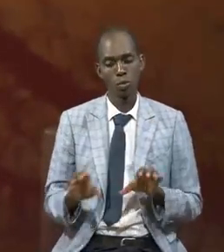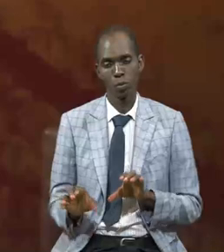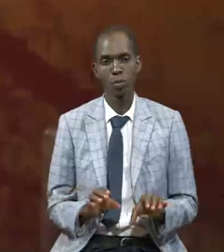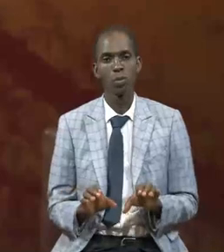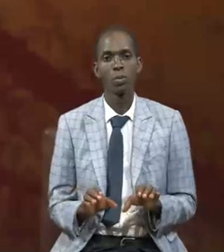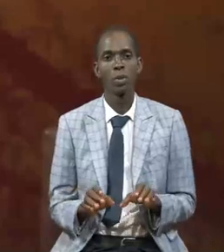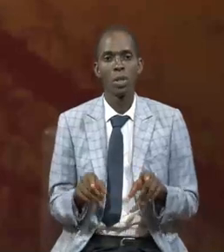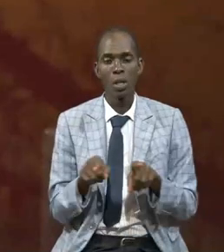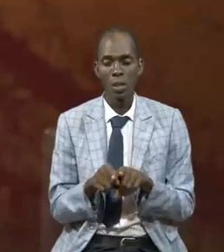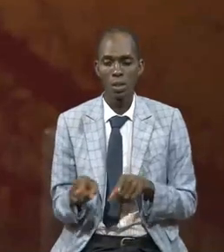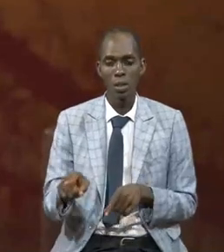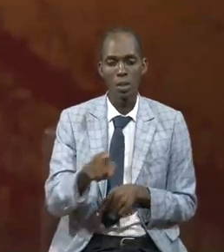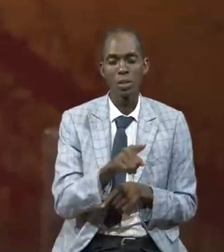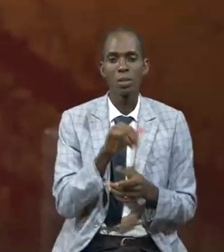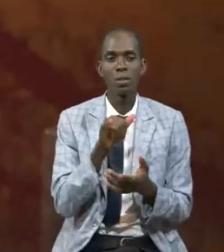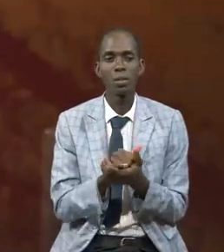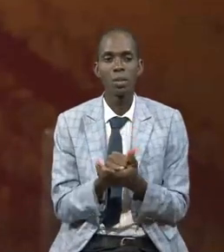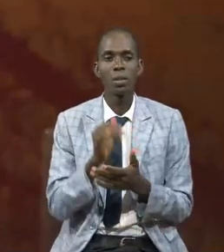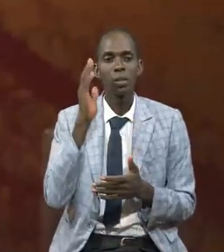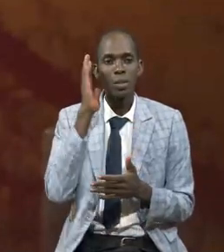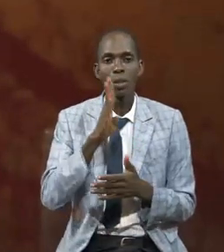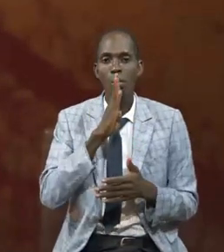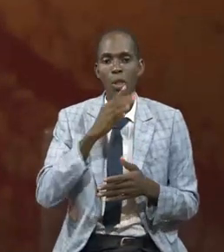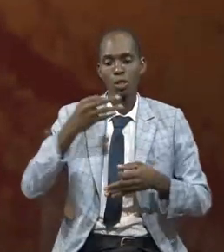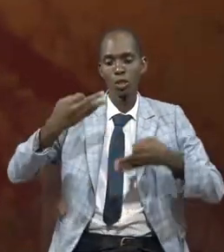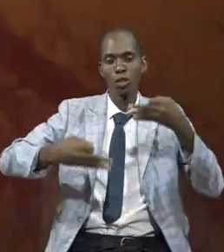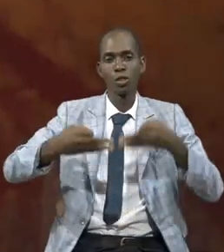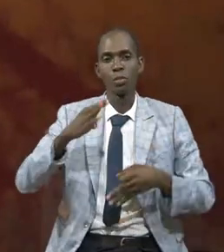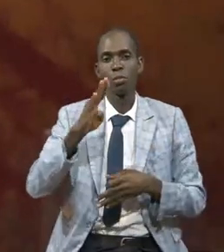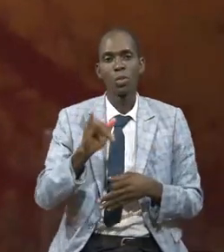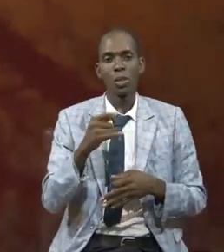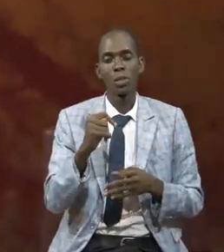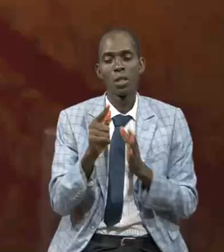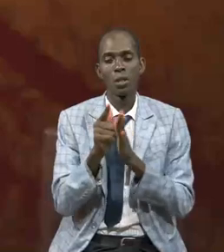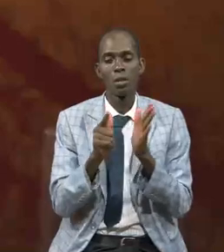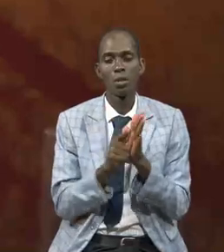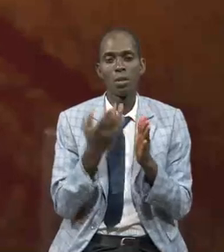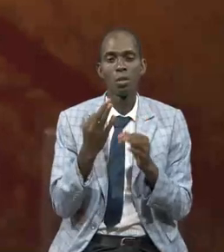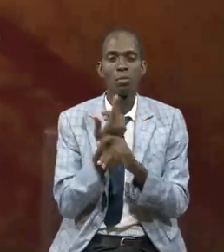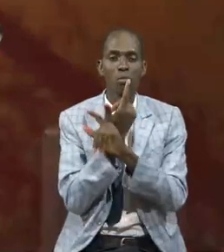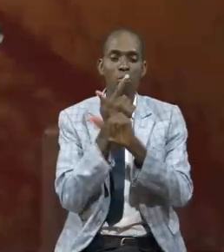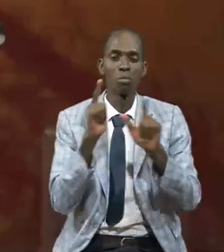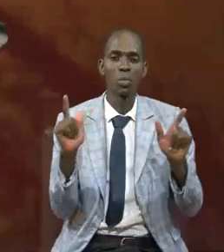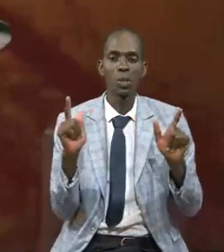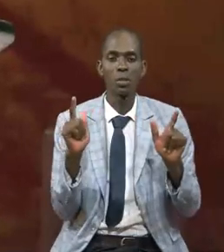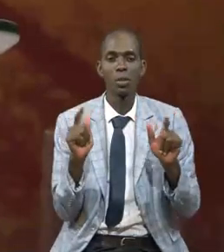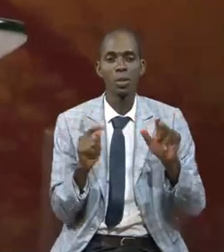agissez comme devant être jugé par une loi de